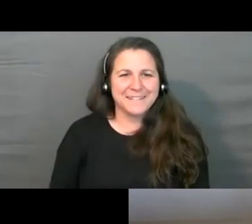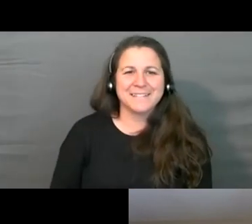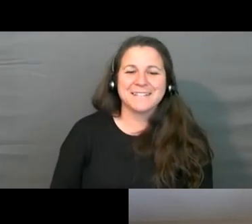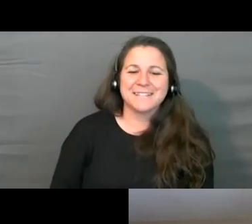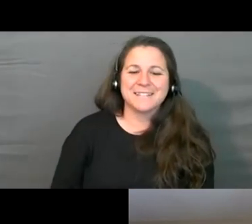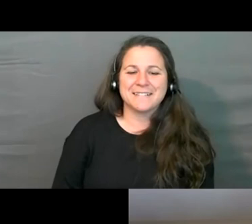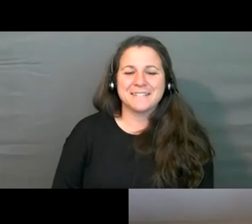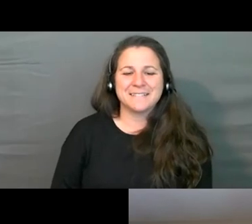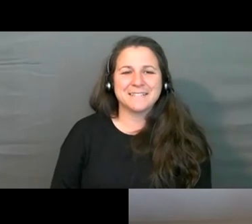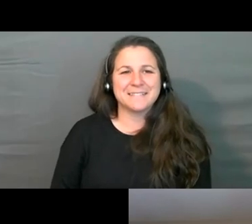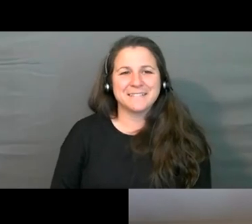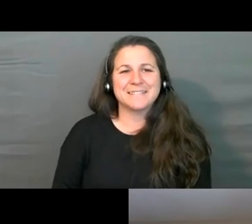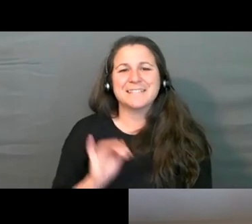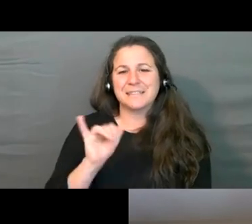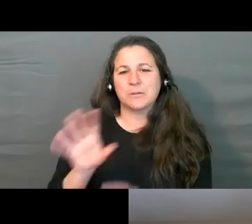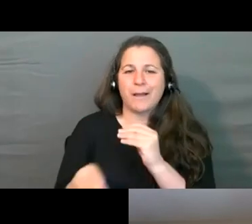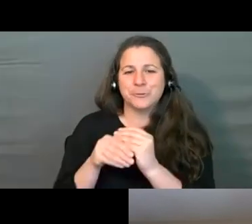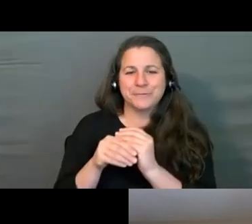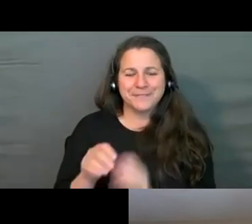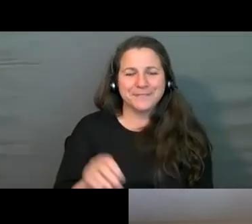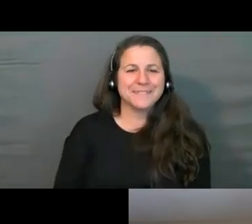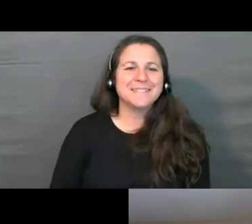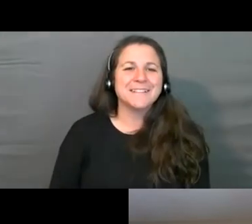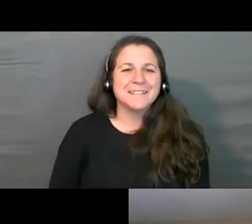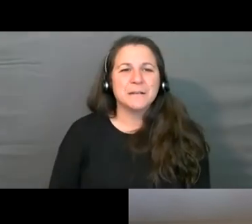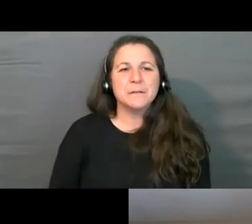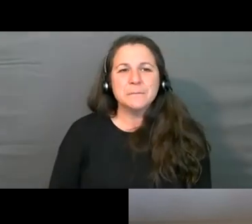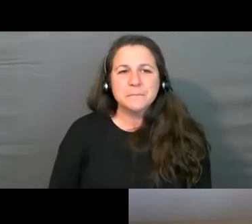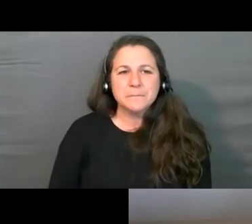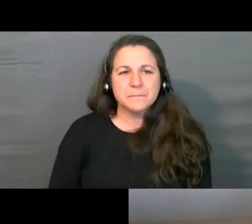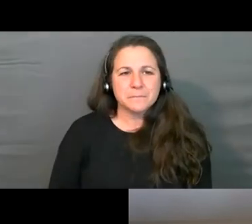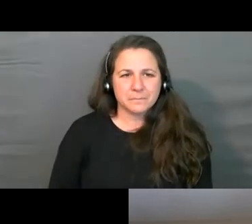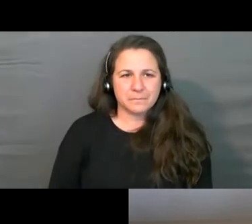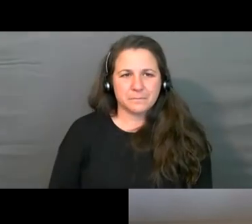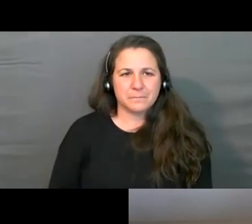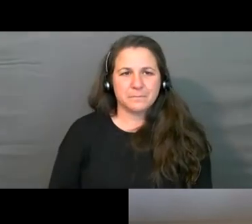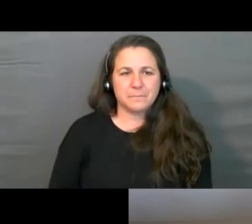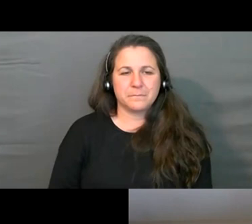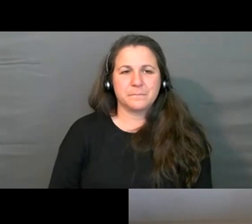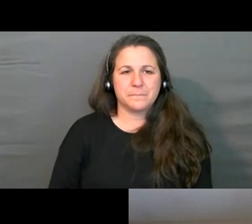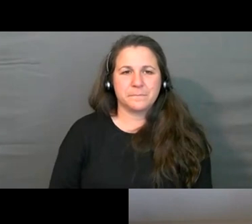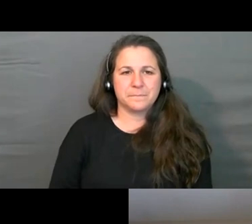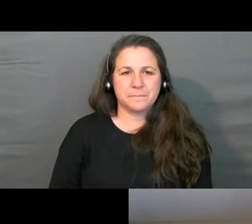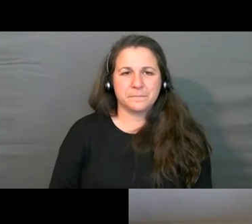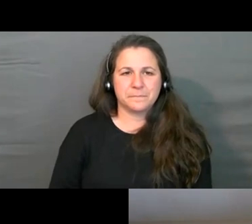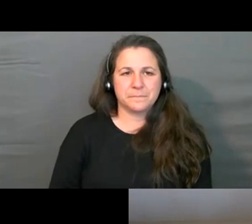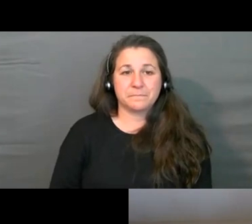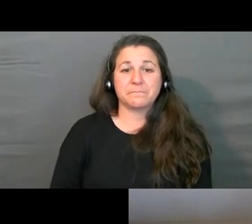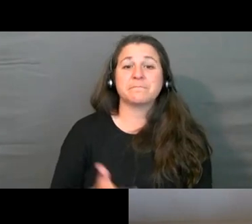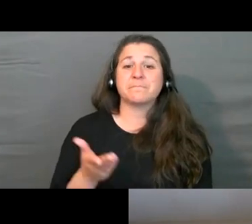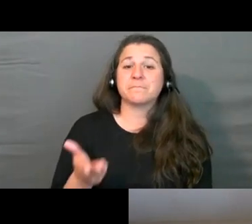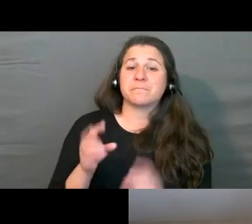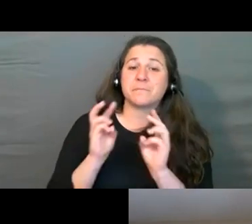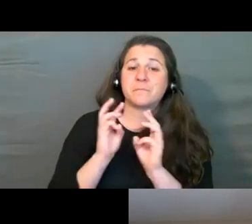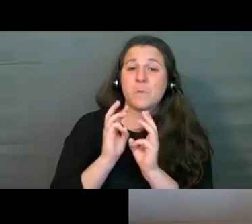Oui, en connexe, en choses connexes. Et enfin, le webinaire, vous l'avez compris, c'est